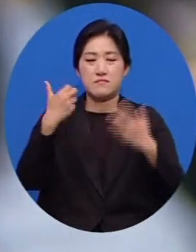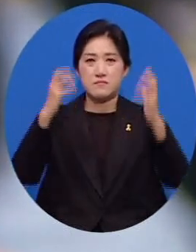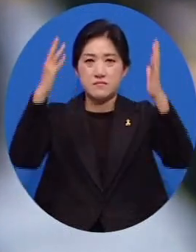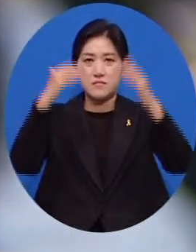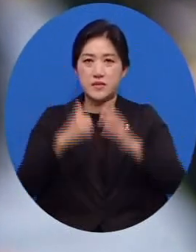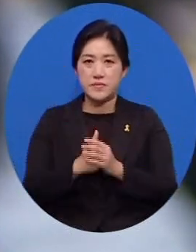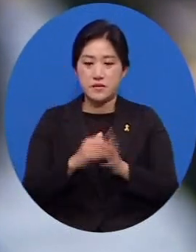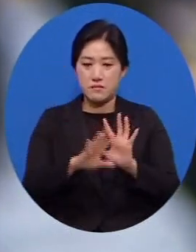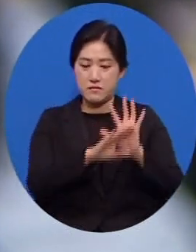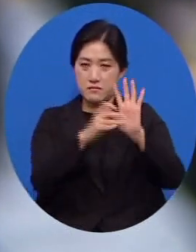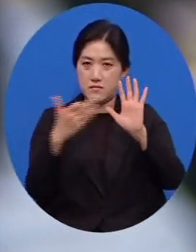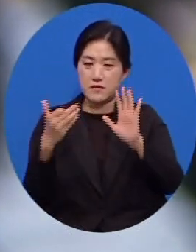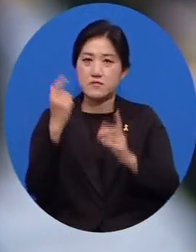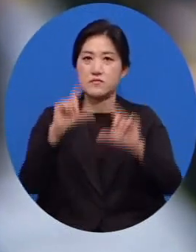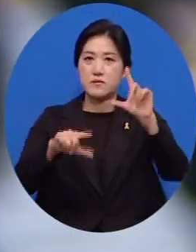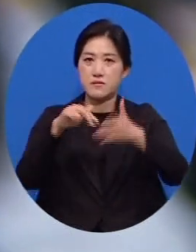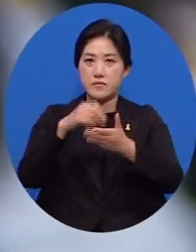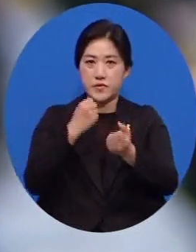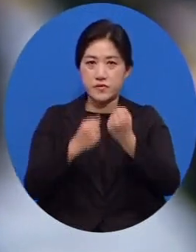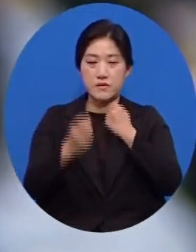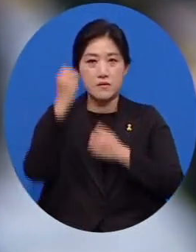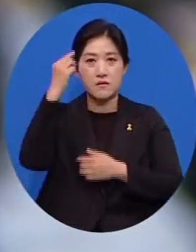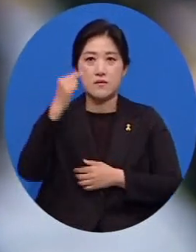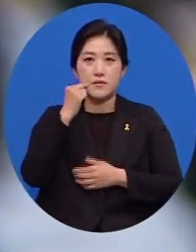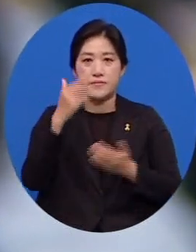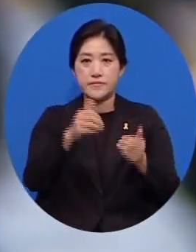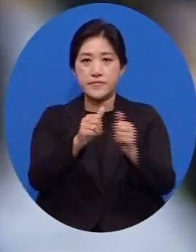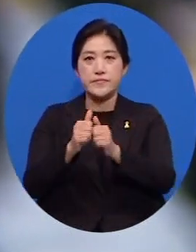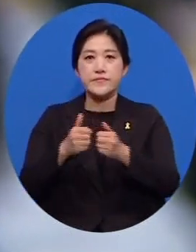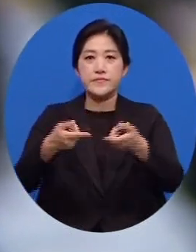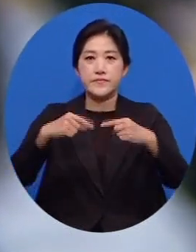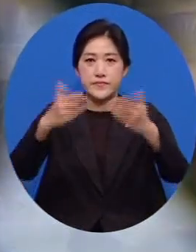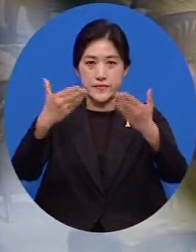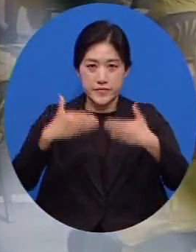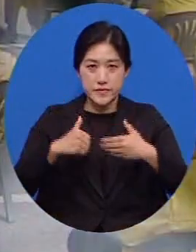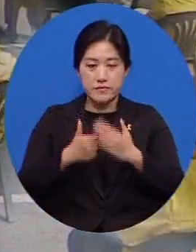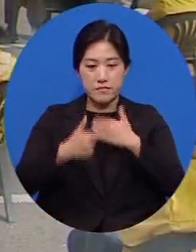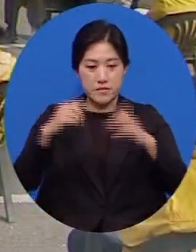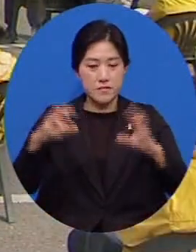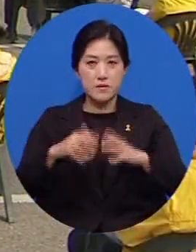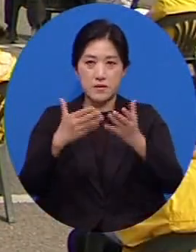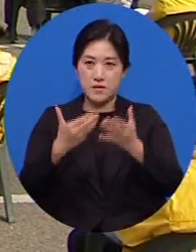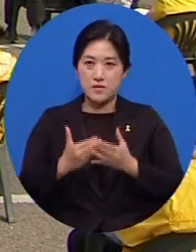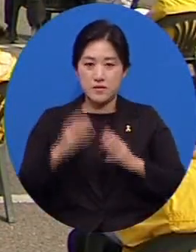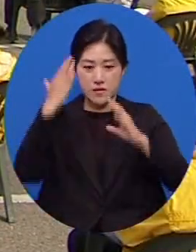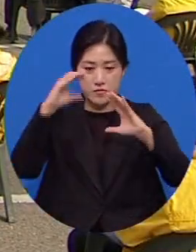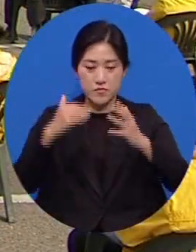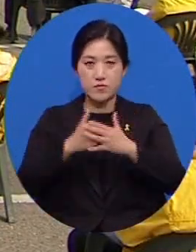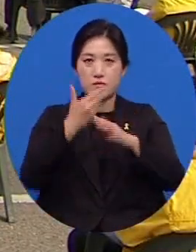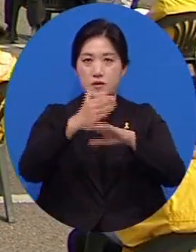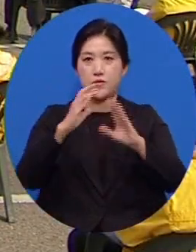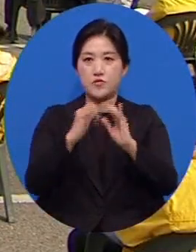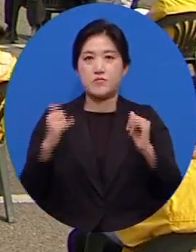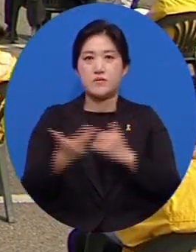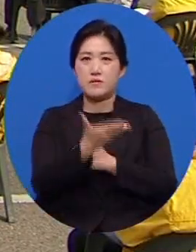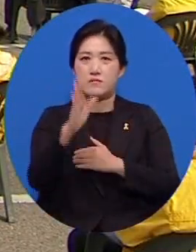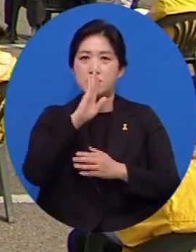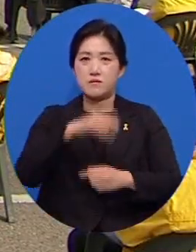엄중한 코로나19 상황에도 잊지 않고 함께 해주신 국내 해외 국민 여러분 모두 정말 감사드립니다.